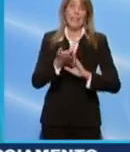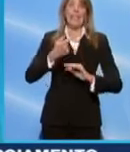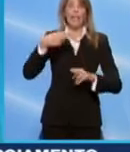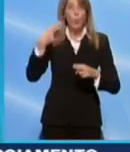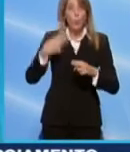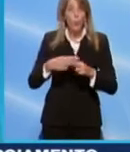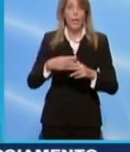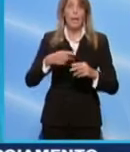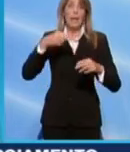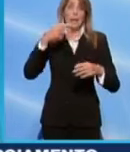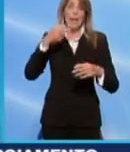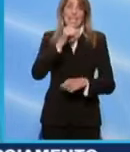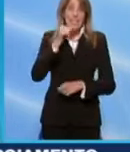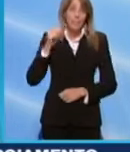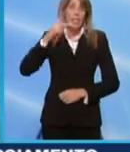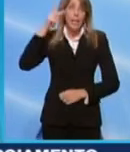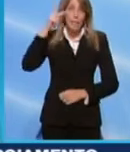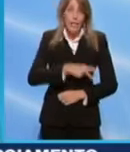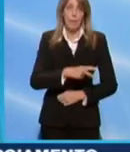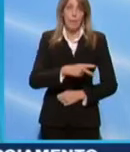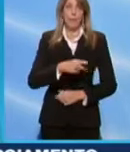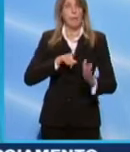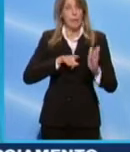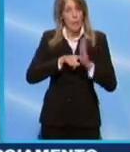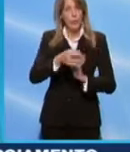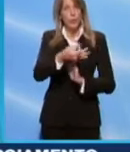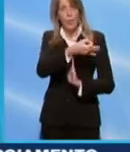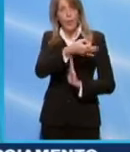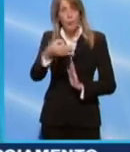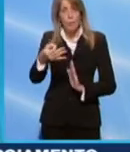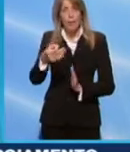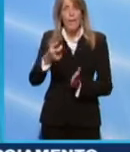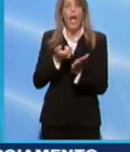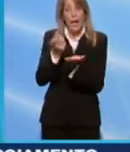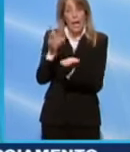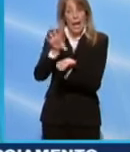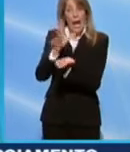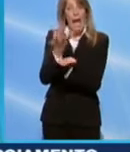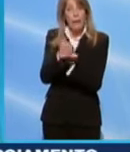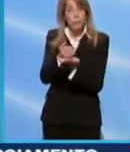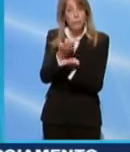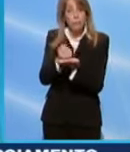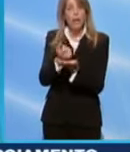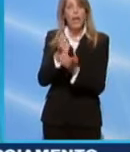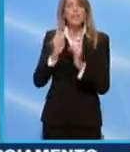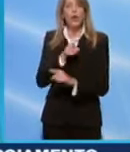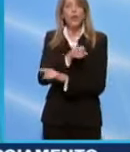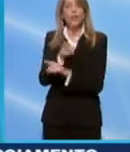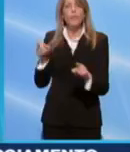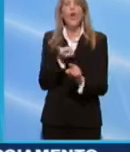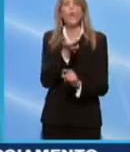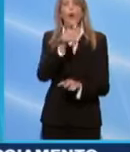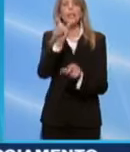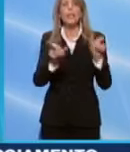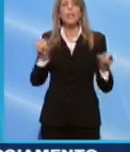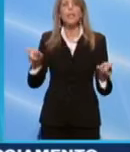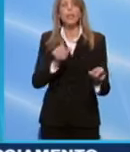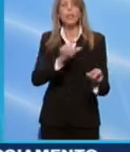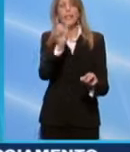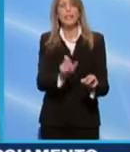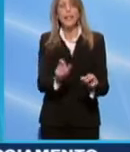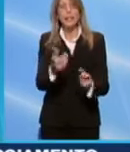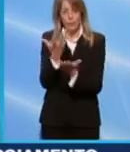efficacia? Cosa ritenete, o meglio, quanti italiani secondo voi dovranno scaricarla